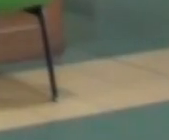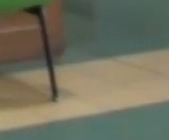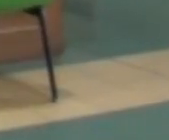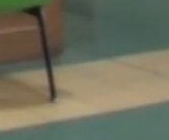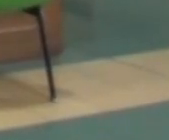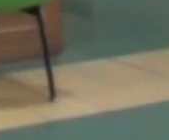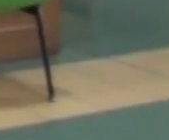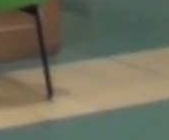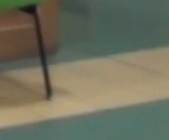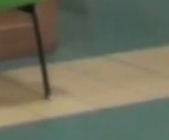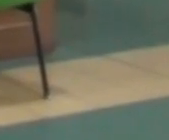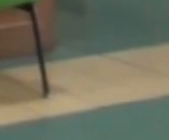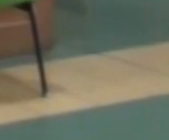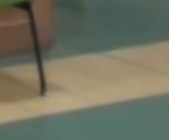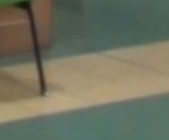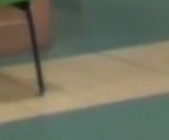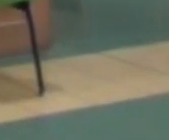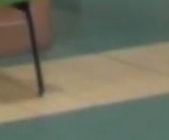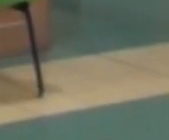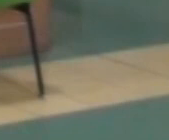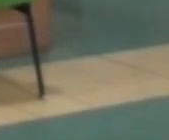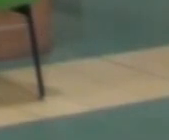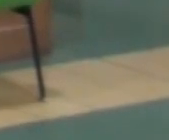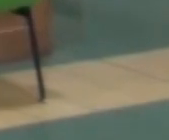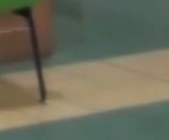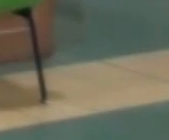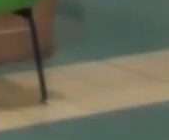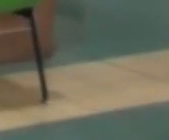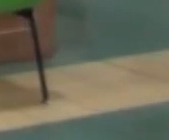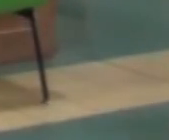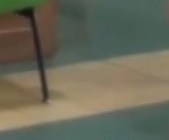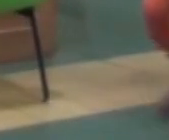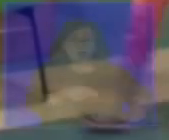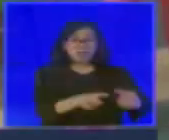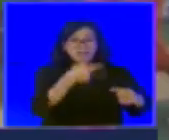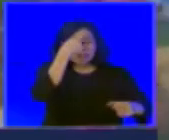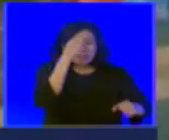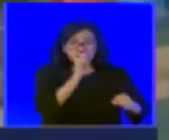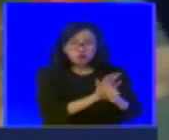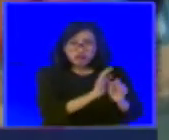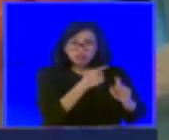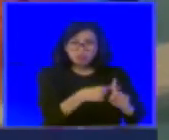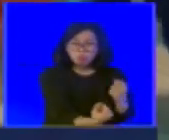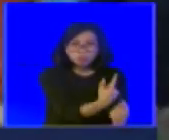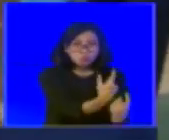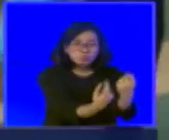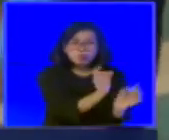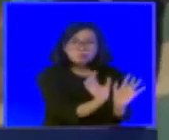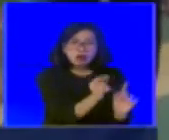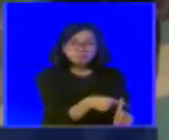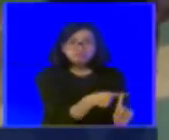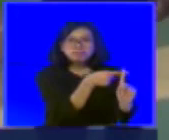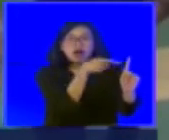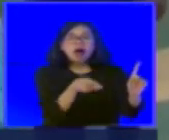tergantung situasi pasien. Kalau pasien perburukan, artinya petugas itu akan lebih banyak masuk ke dalam. Nah, kalau sudah masuk ke dalam, sekali